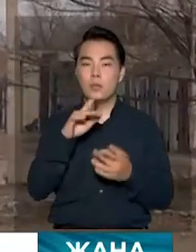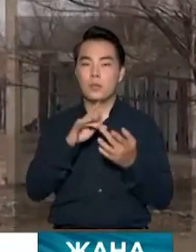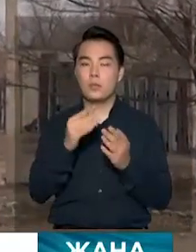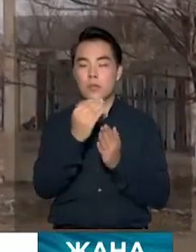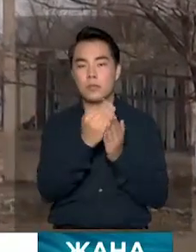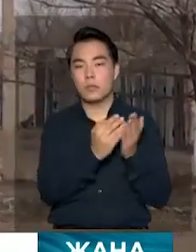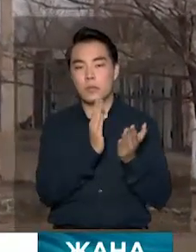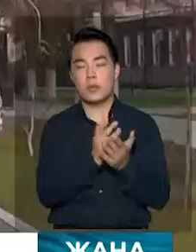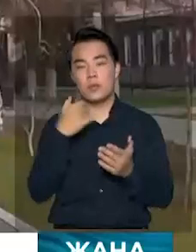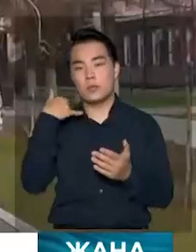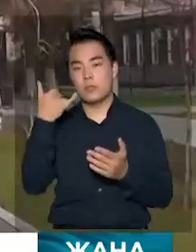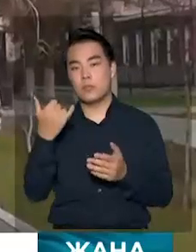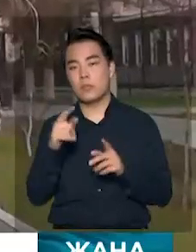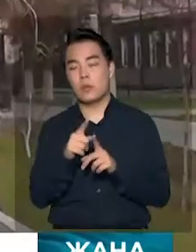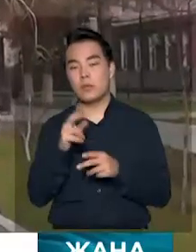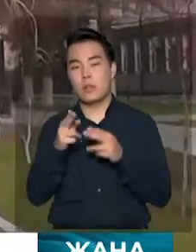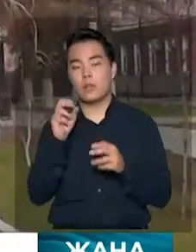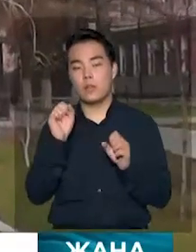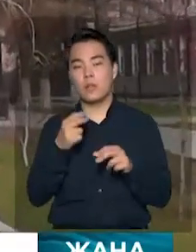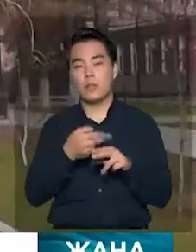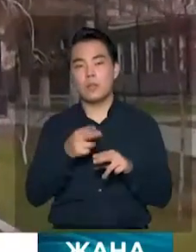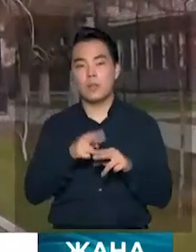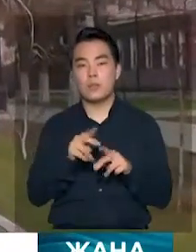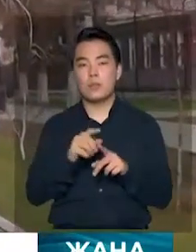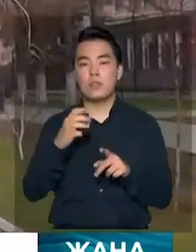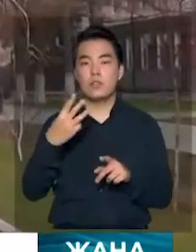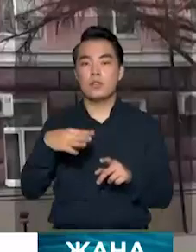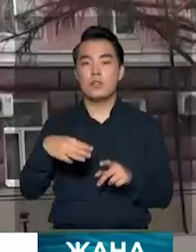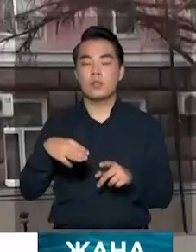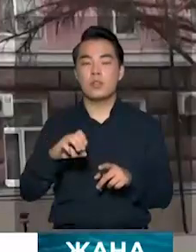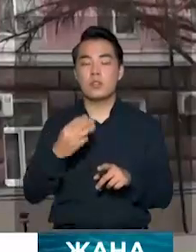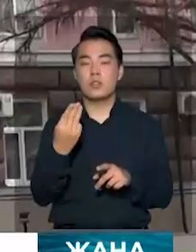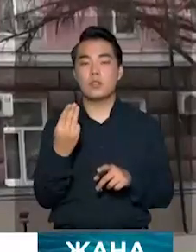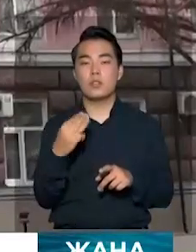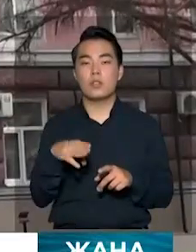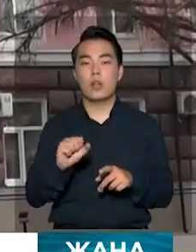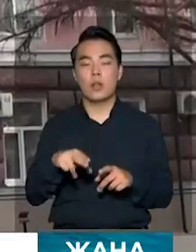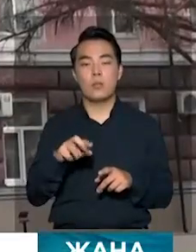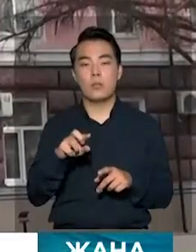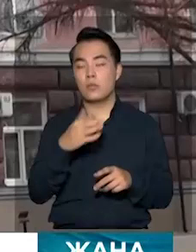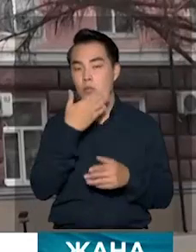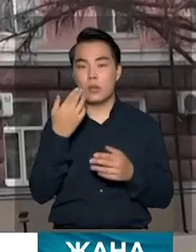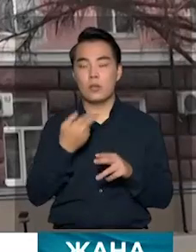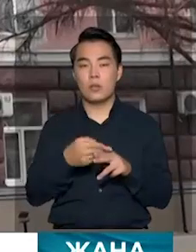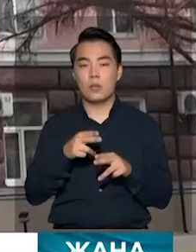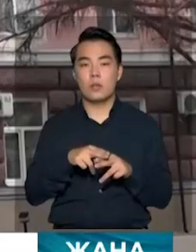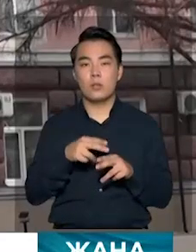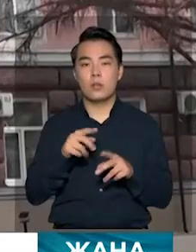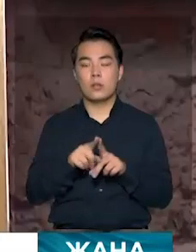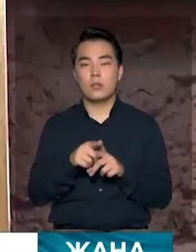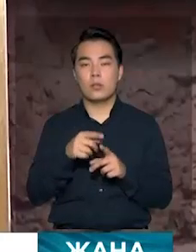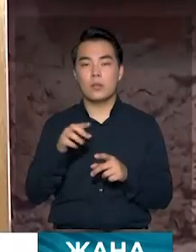қойған. Айта кетейік, оларға арнайы штат қарастырылмаған, олар сол қалалық әкімдіктің қызметкерлері. Осылайша жергілікті